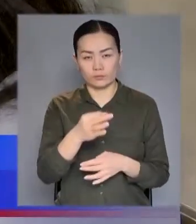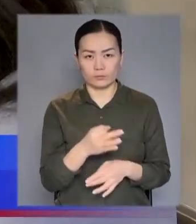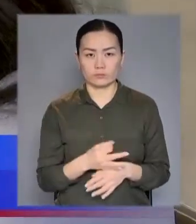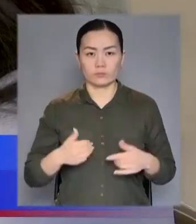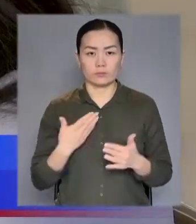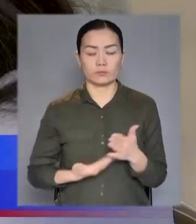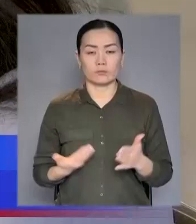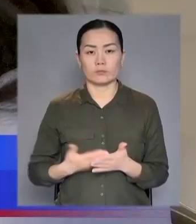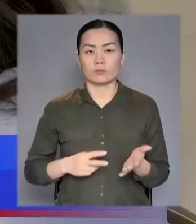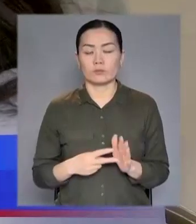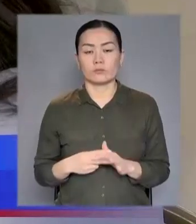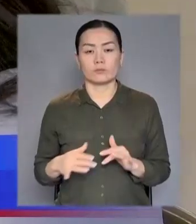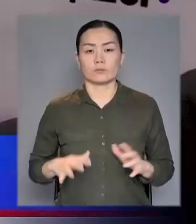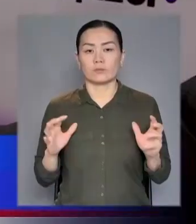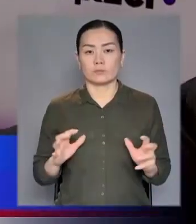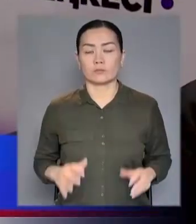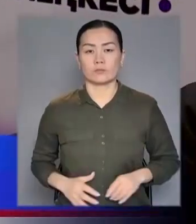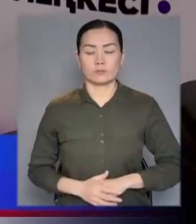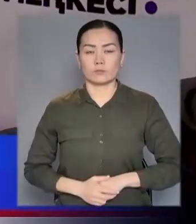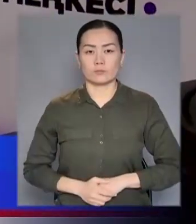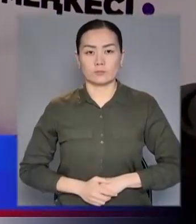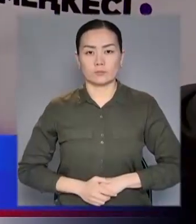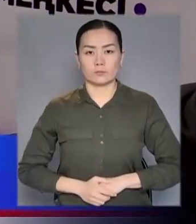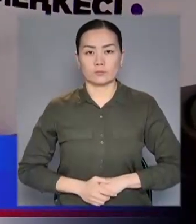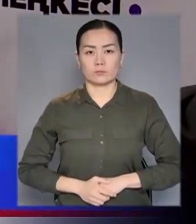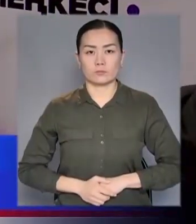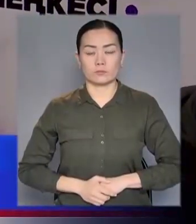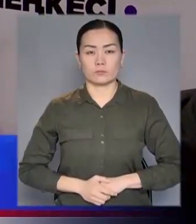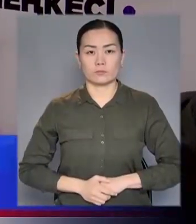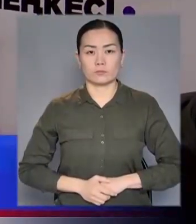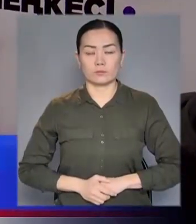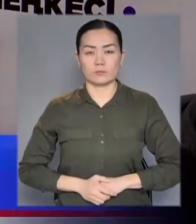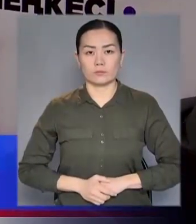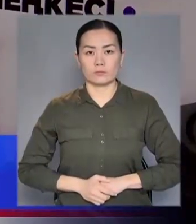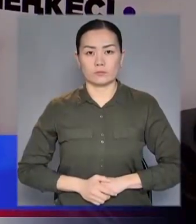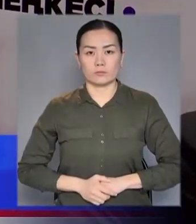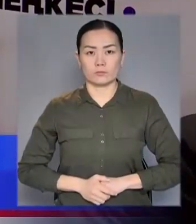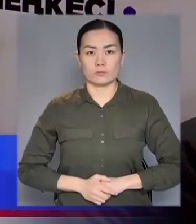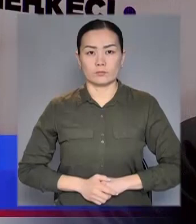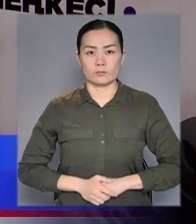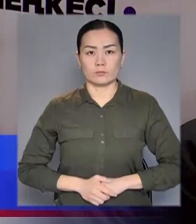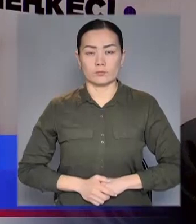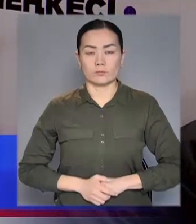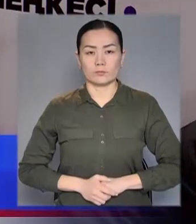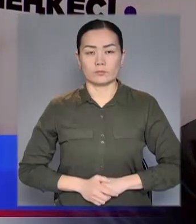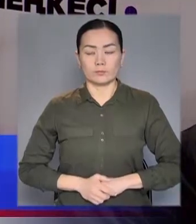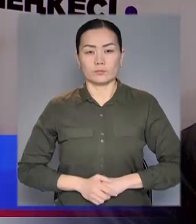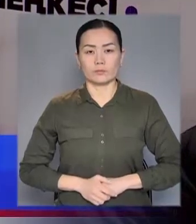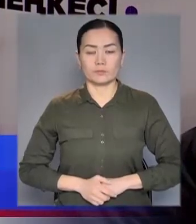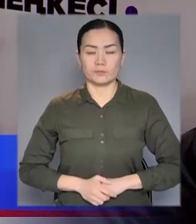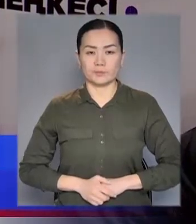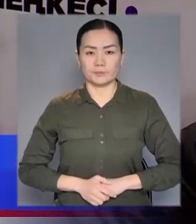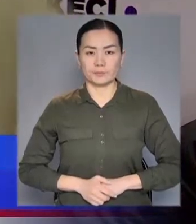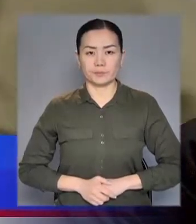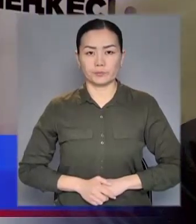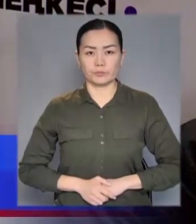и разъяснения в рамках действующего законодательства. Мансап орталығында жастарға арналған бағдарламалар бар, оның бірі жастар